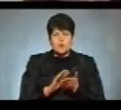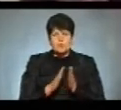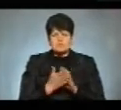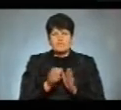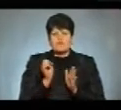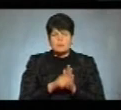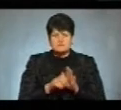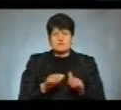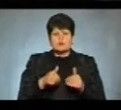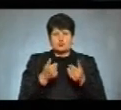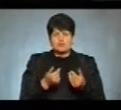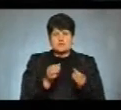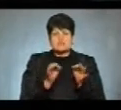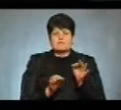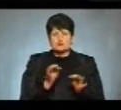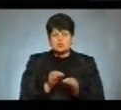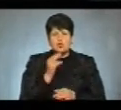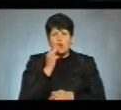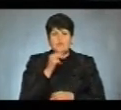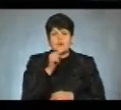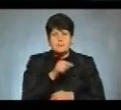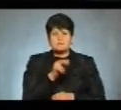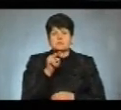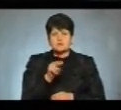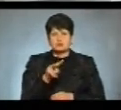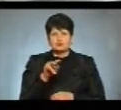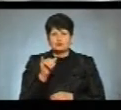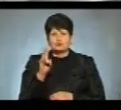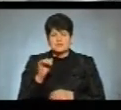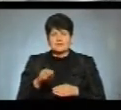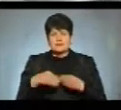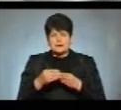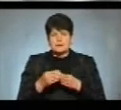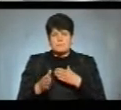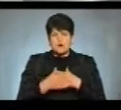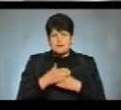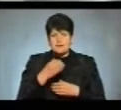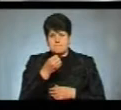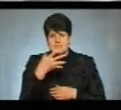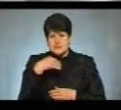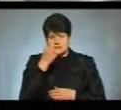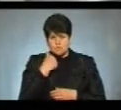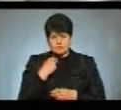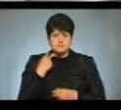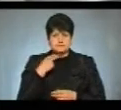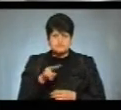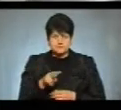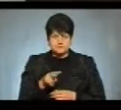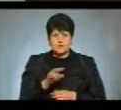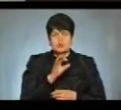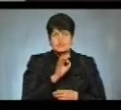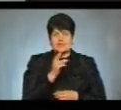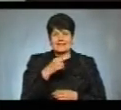вбивства, звернулася до суду, щоб обвинуваченому Петру Лукачу призначили покарання 15 років позбавлення волі, Олександру Дегтяру